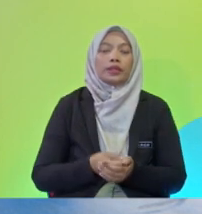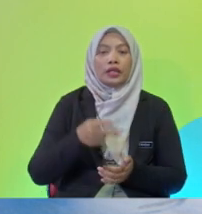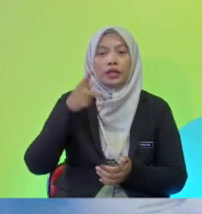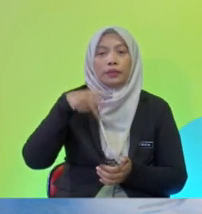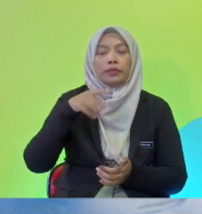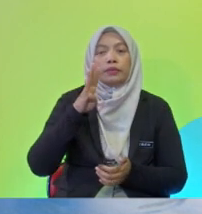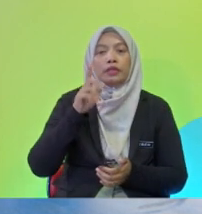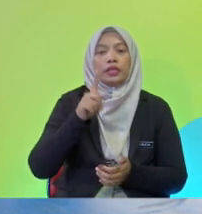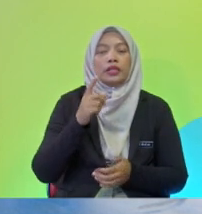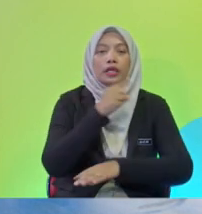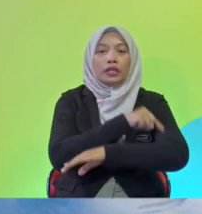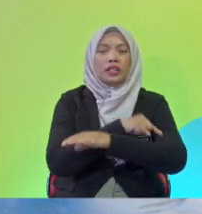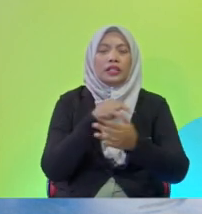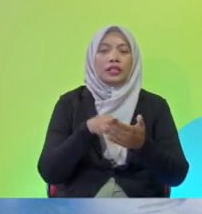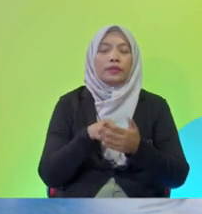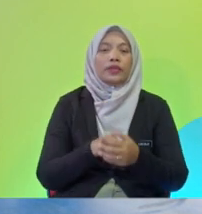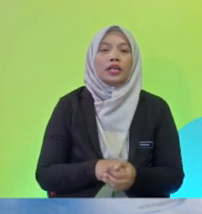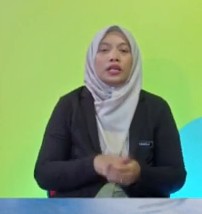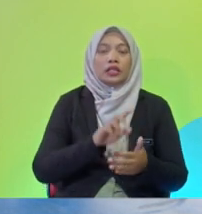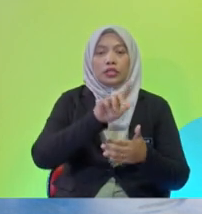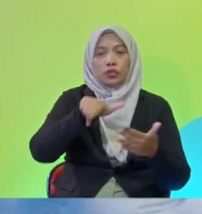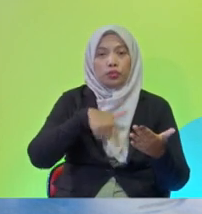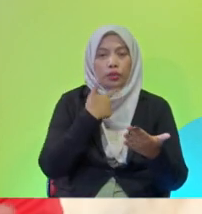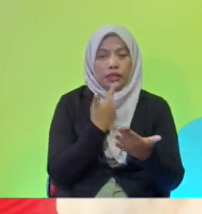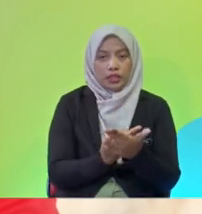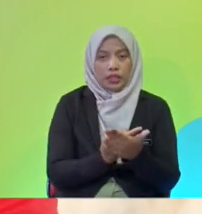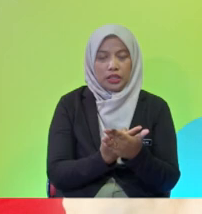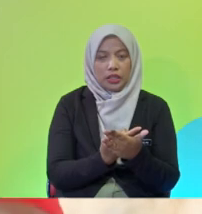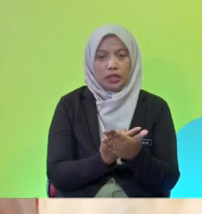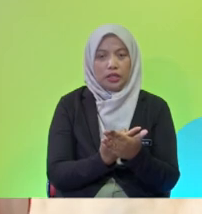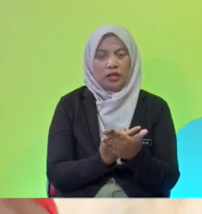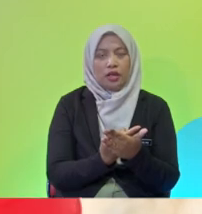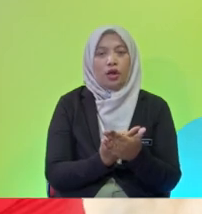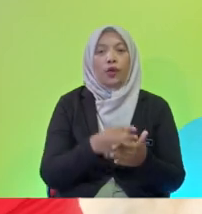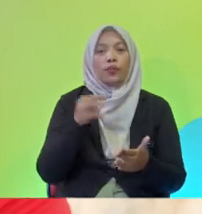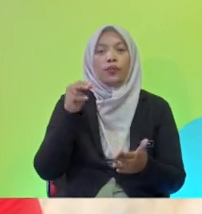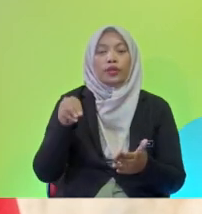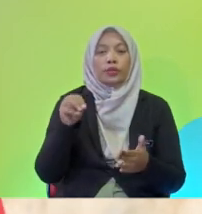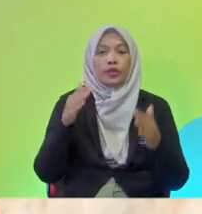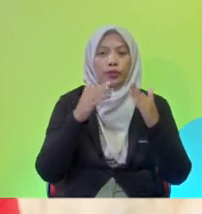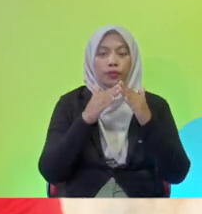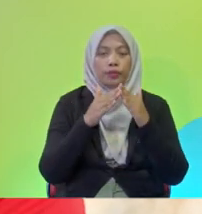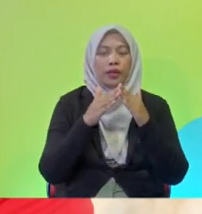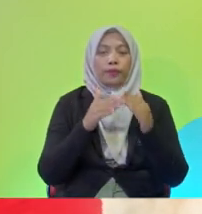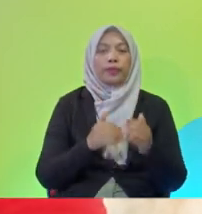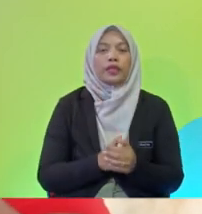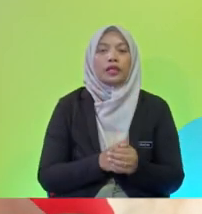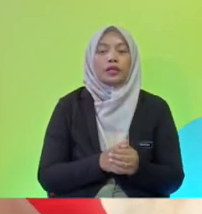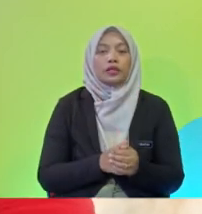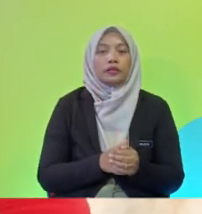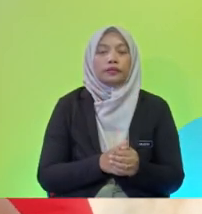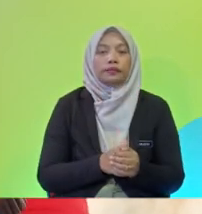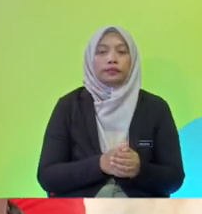pentaksiran pembelajaran murid-murid kita pada hari ini, Cikgu? Okey, secara keseluruhannya, kalau kita tengok juga untuk maklumat murid-murid di rumah,